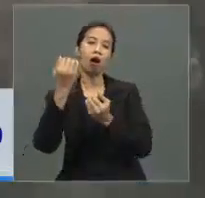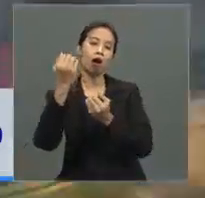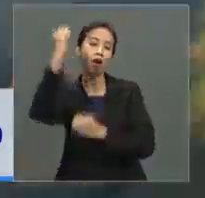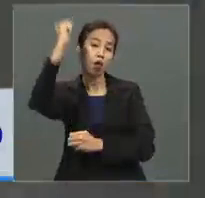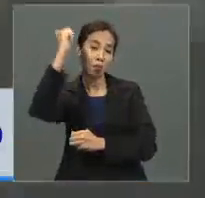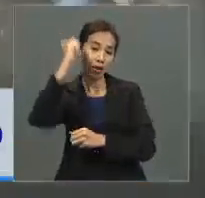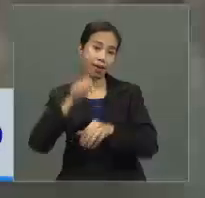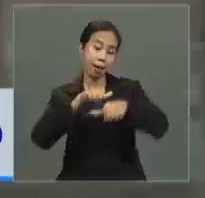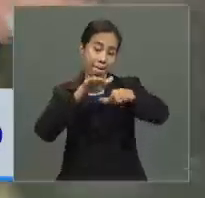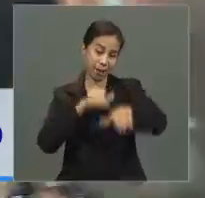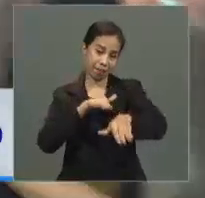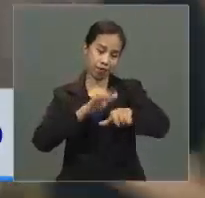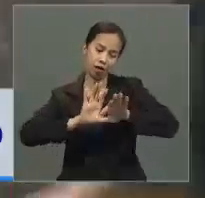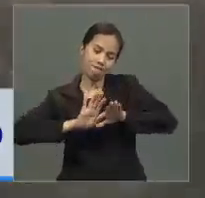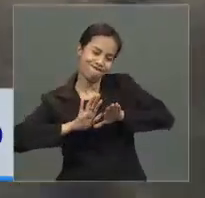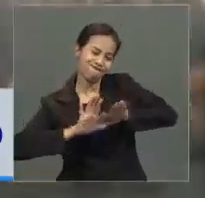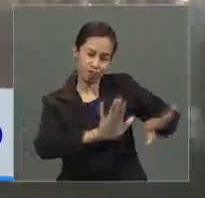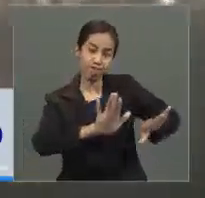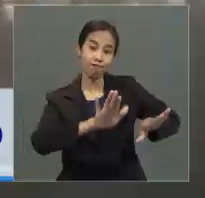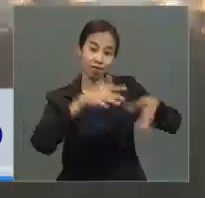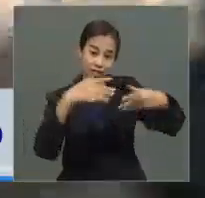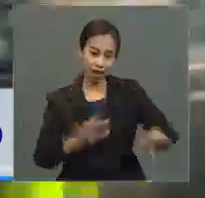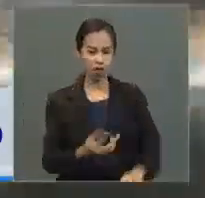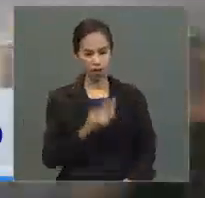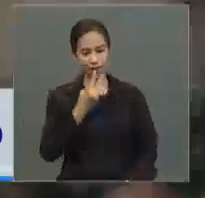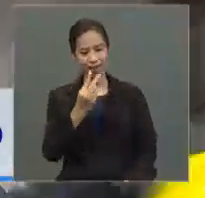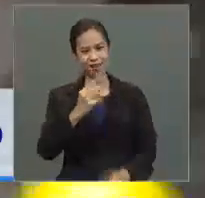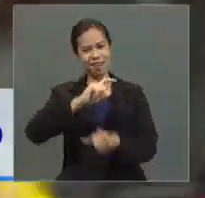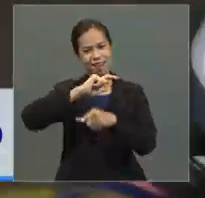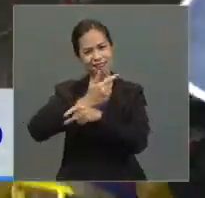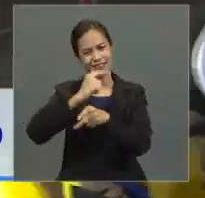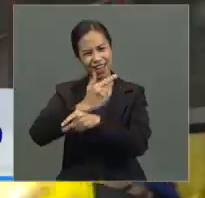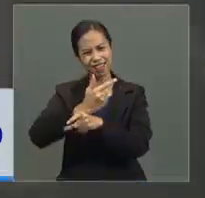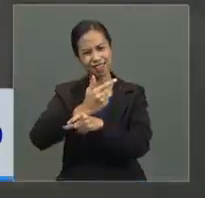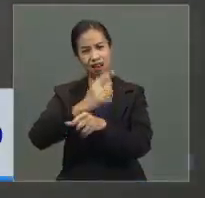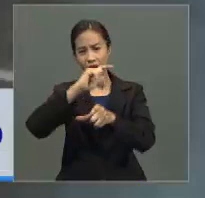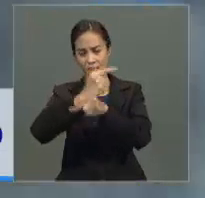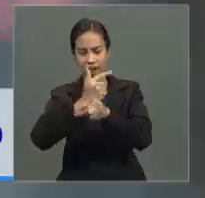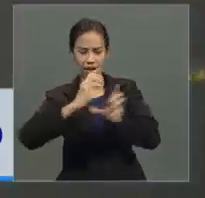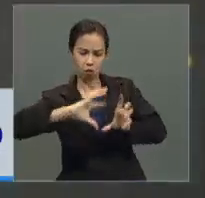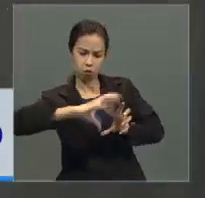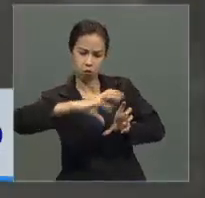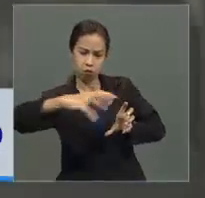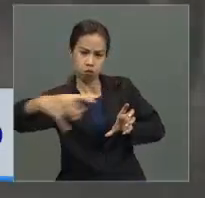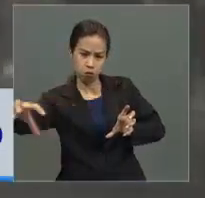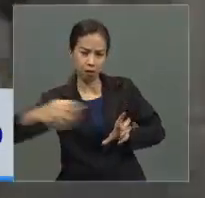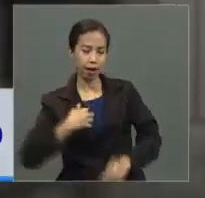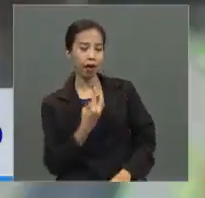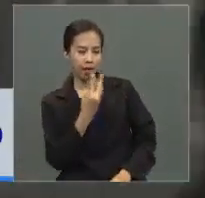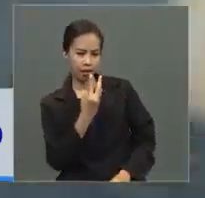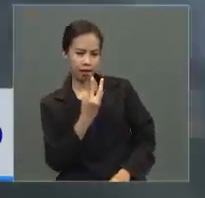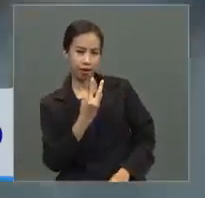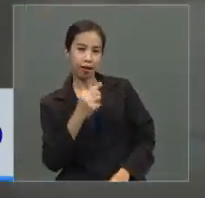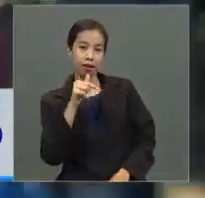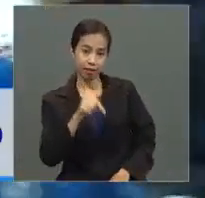ที่จะไปเจอแนวลวดหนามและรถตู้ของตำรวจอีกท่านหนึ่งรวมถึงเผชิญหน้ากับรถฉีดน้ำแรงดันสูงที่ตำรวจเคยท้ายในวัน